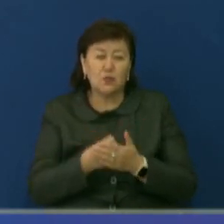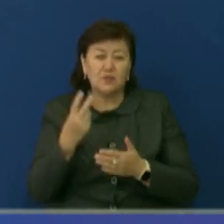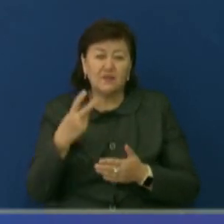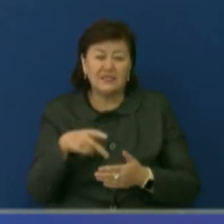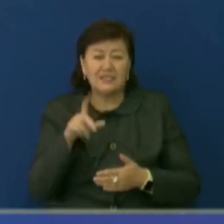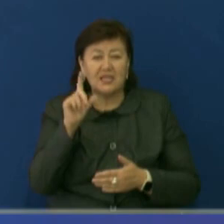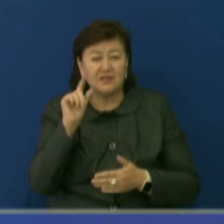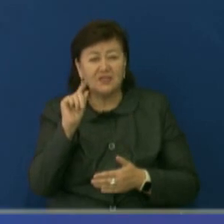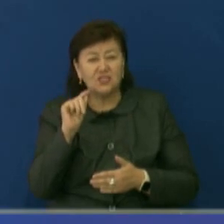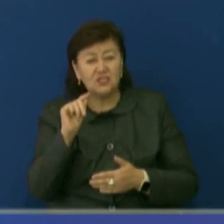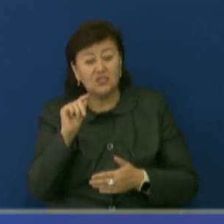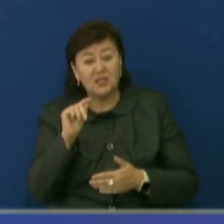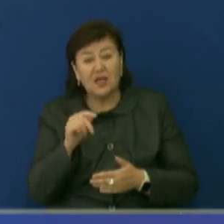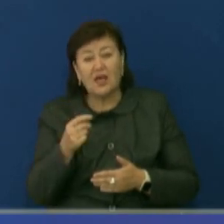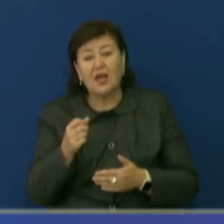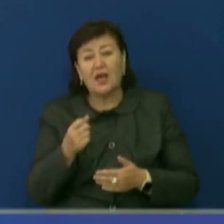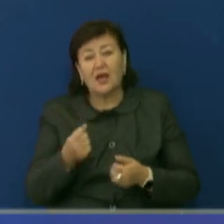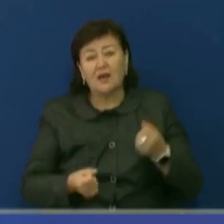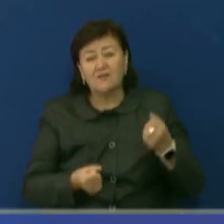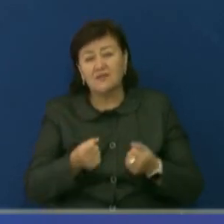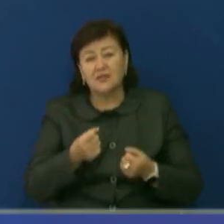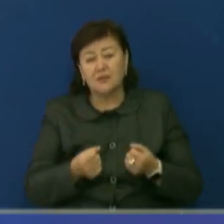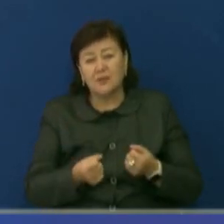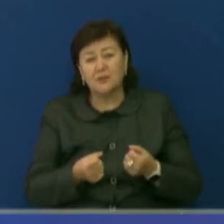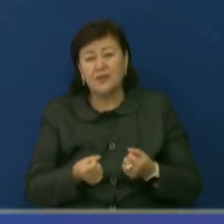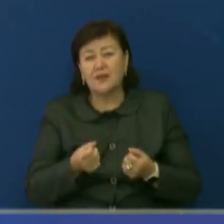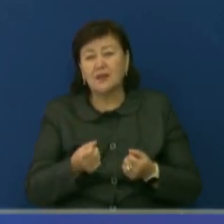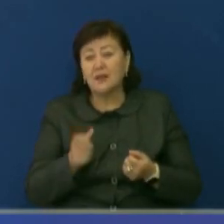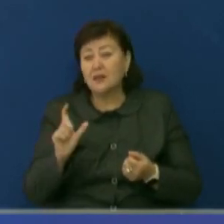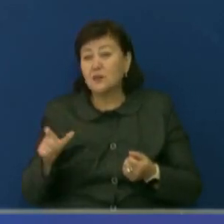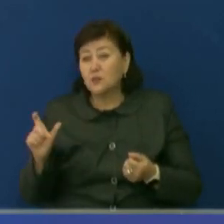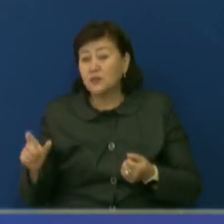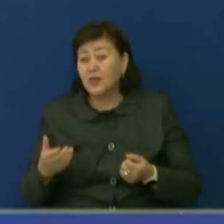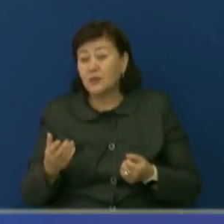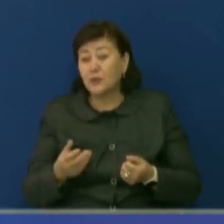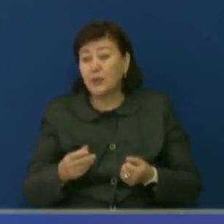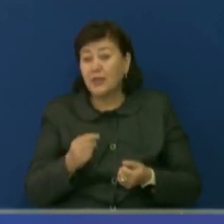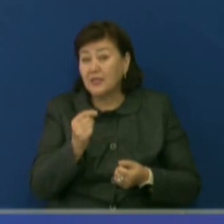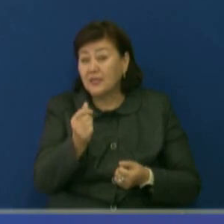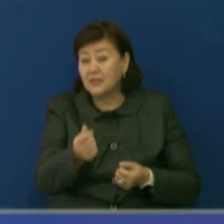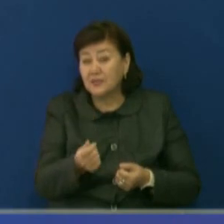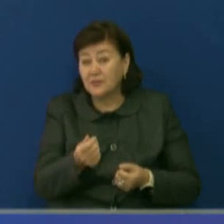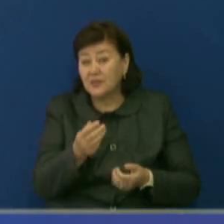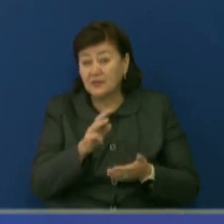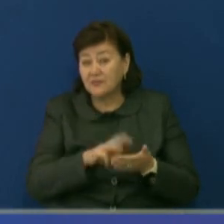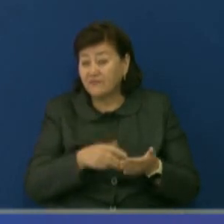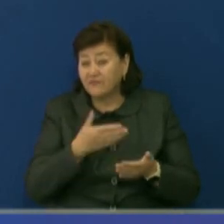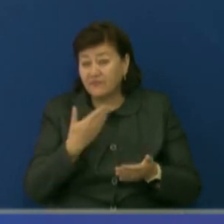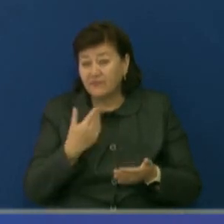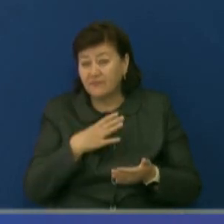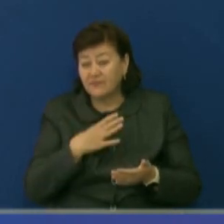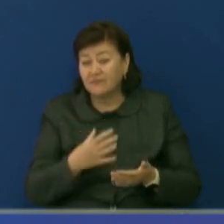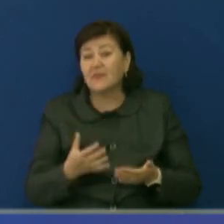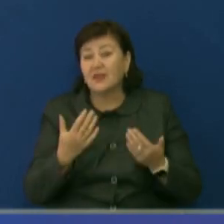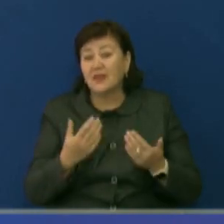текущего месяца, автомобили жителей, не оплативших налоги и штрафы, были водворены на специальную автостоянку. Сотрудниками полиции